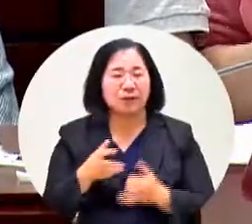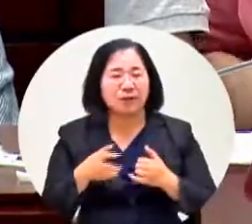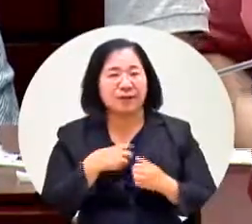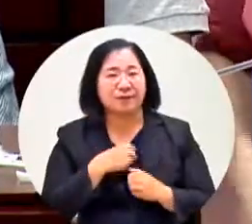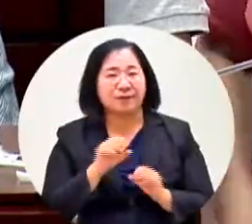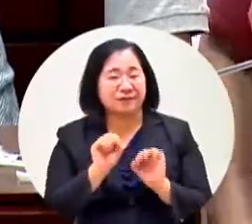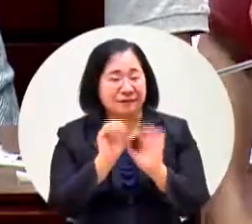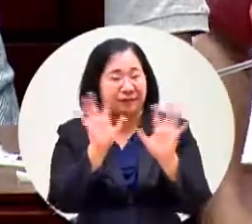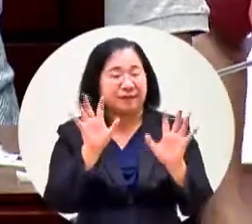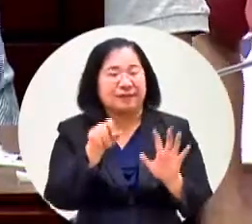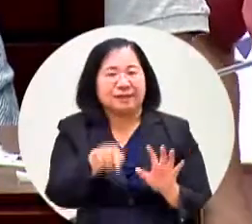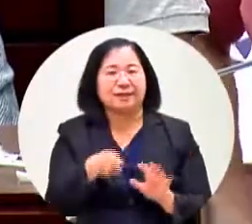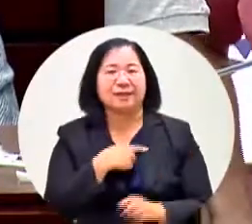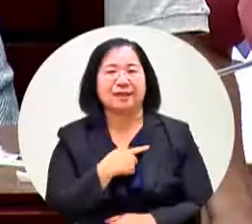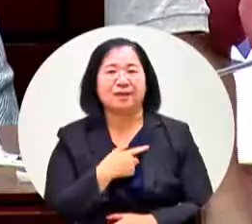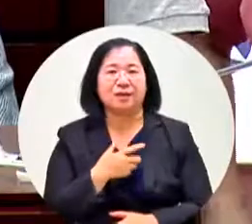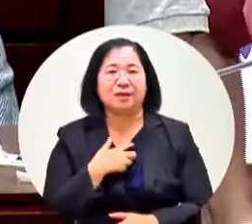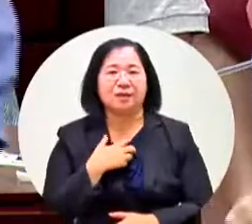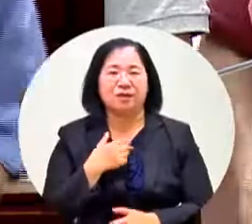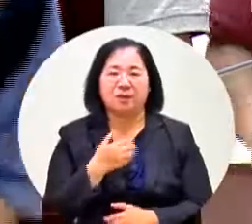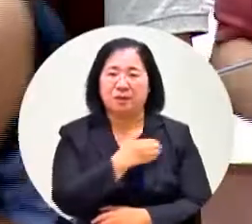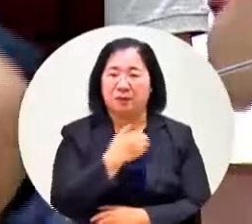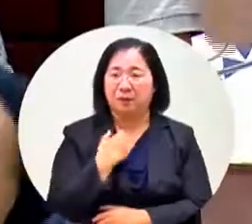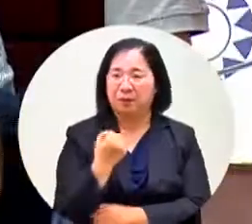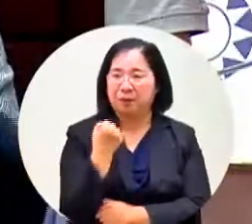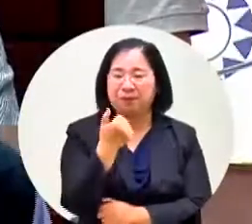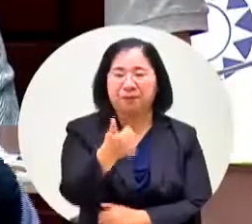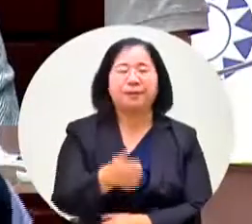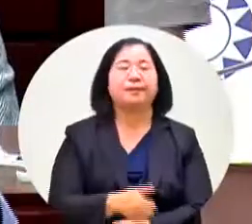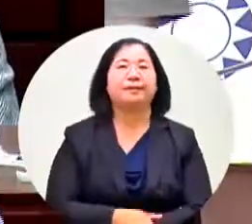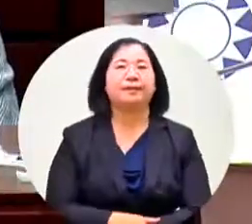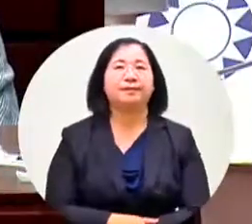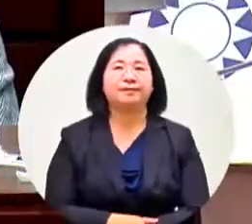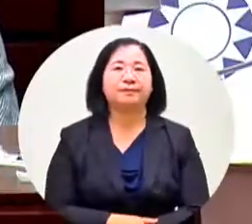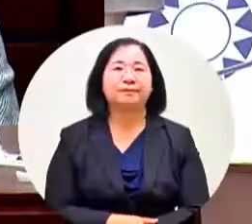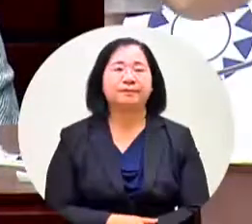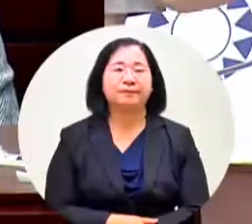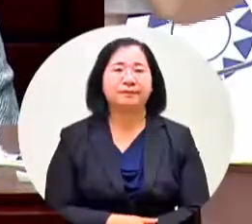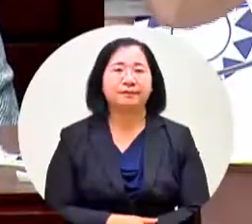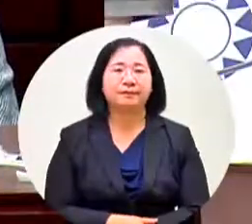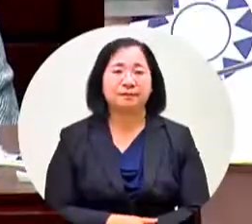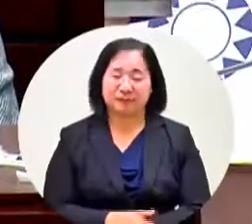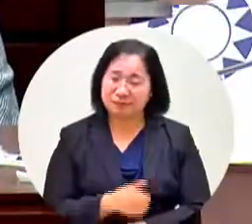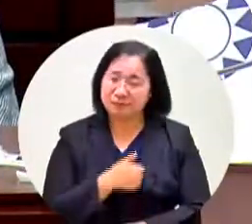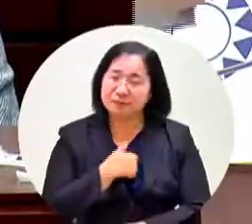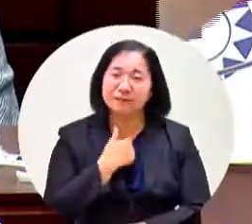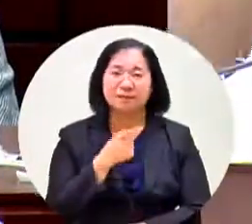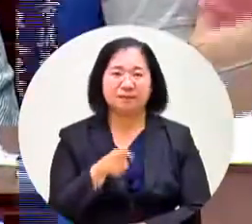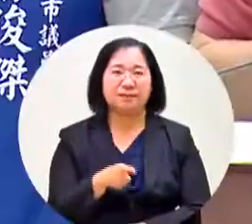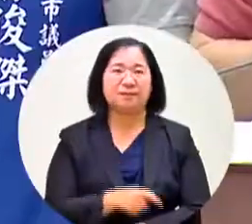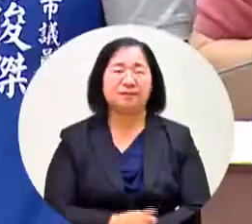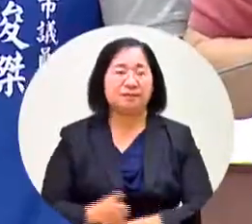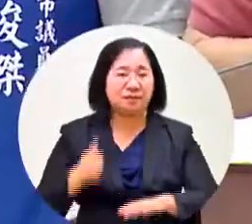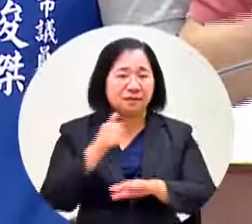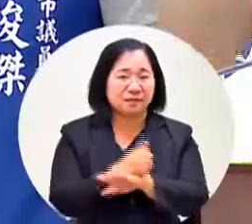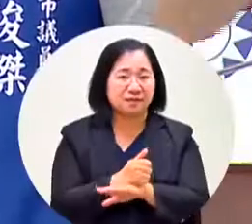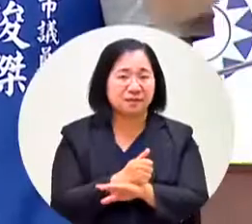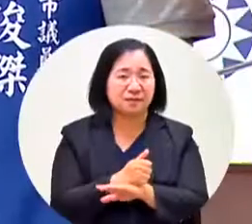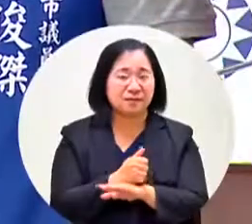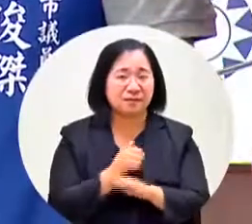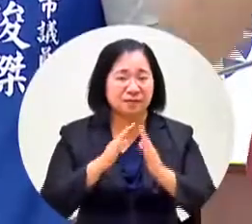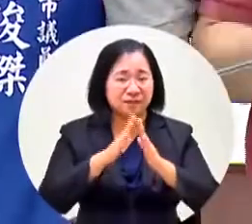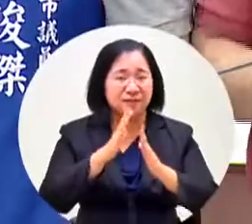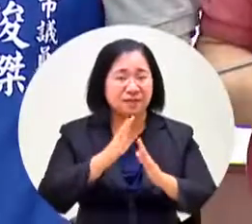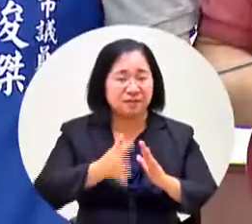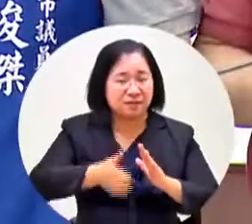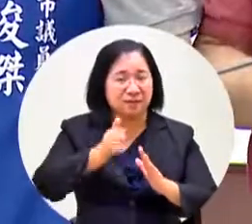雄充满了和谐，充满了阳光，充满了正能量，这个是非常重要的。特别跟黄议员来报告。 所